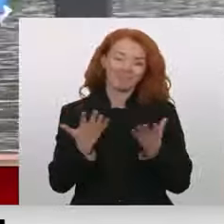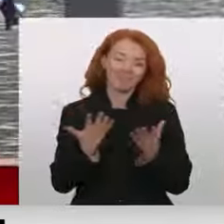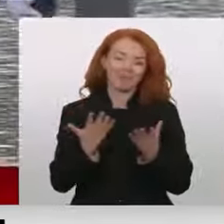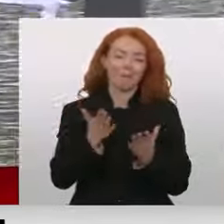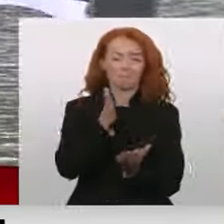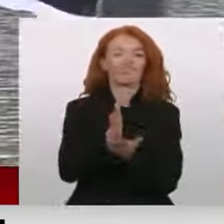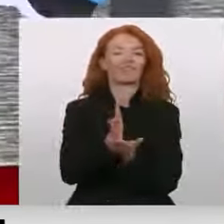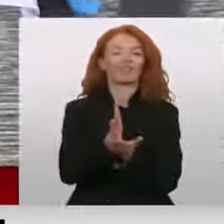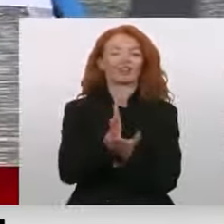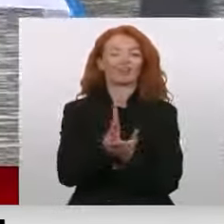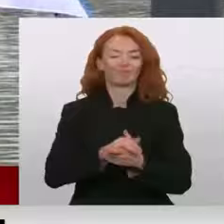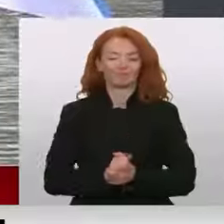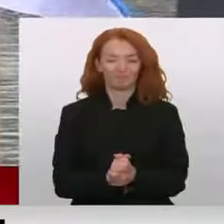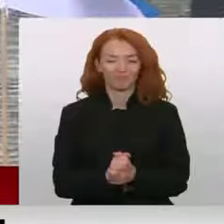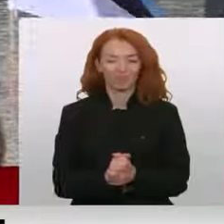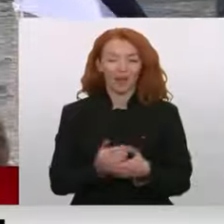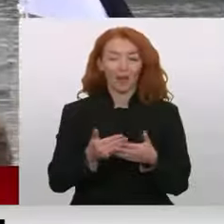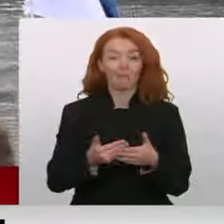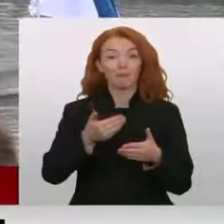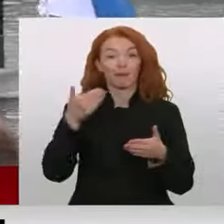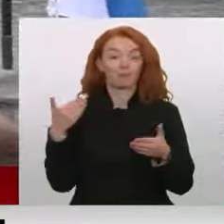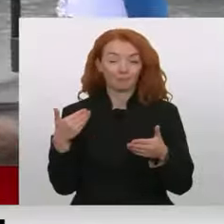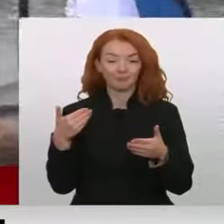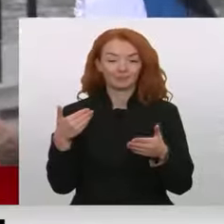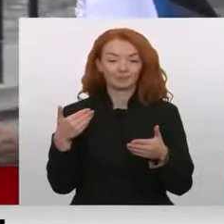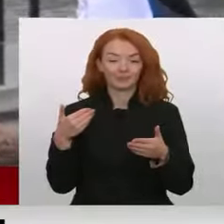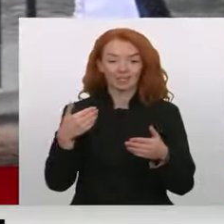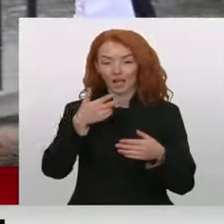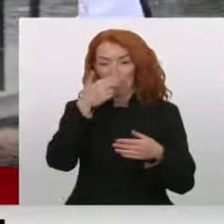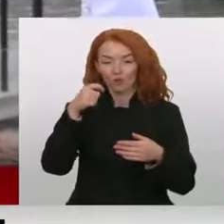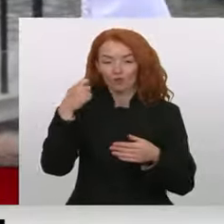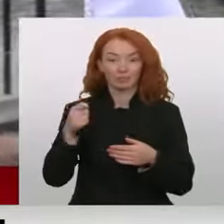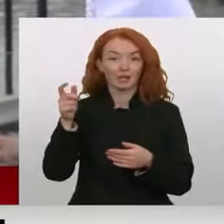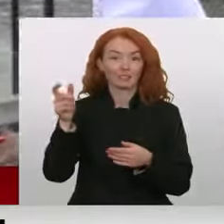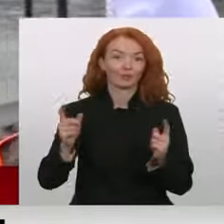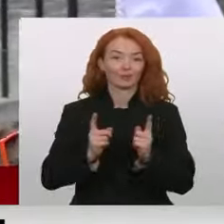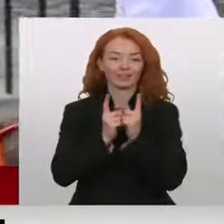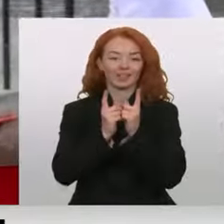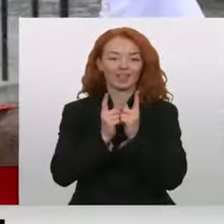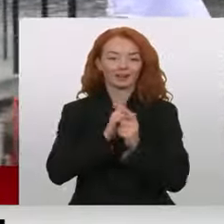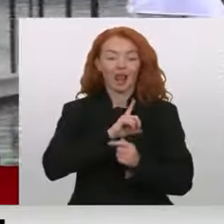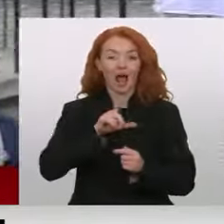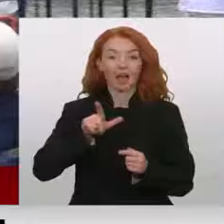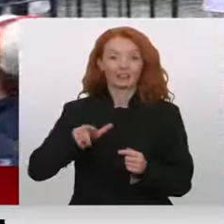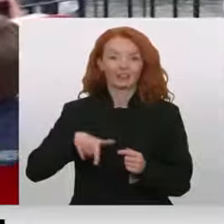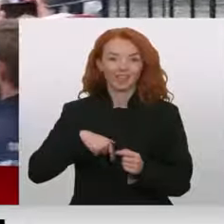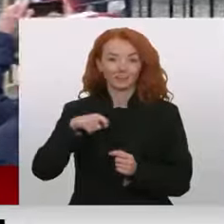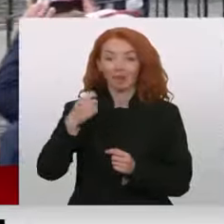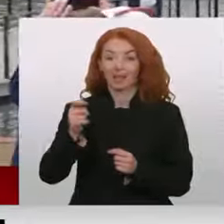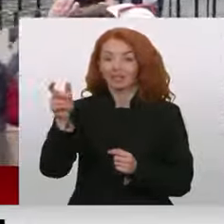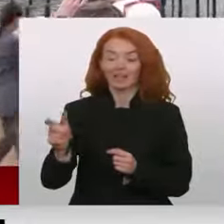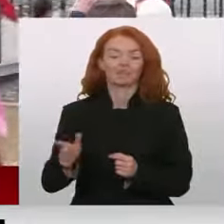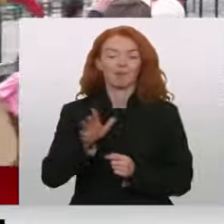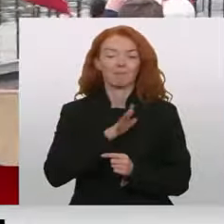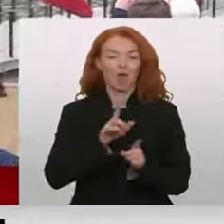vidu. Pirms tam, kad ar Lietuvas prezidents tikās mūsu Latvijas prezidents, bija